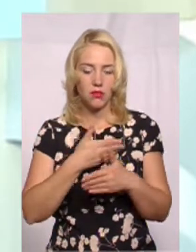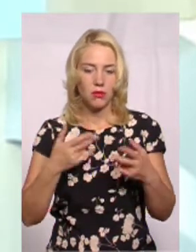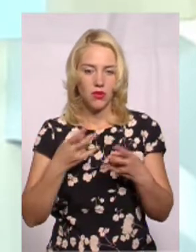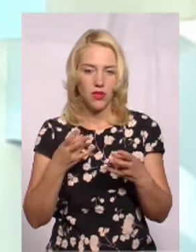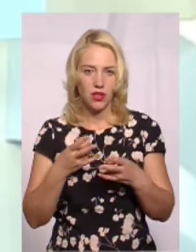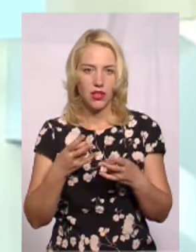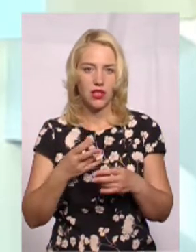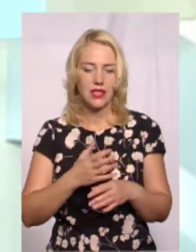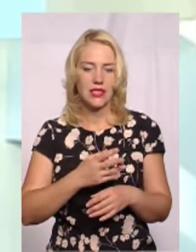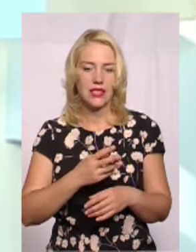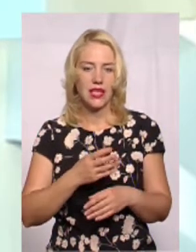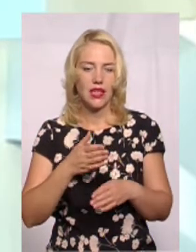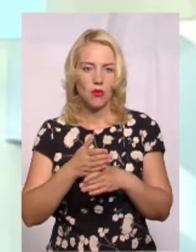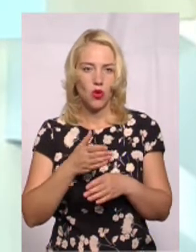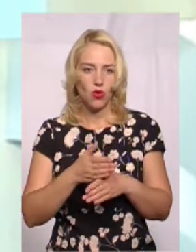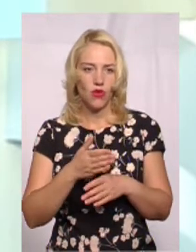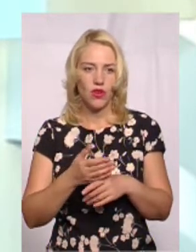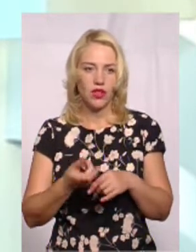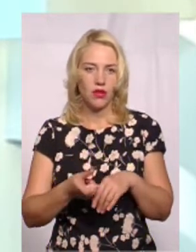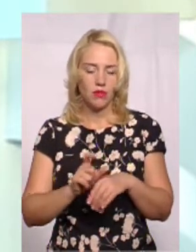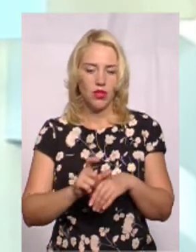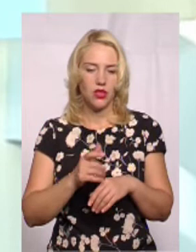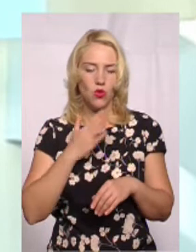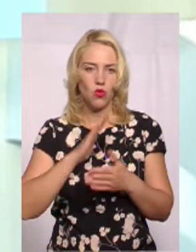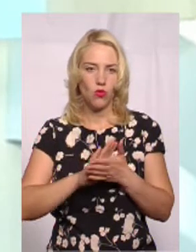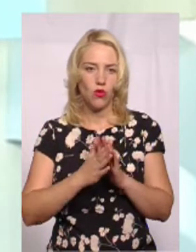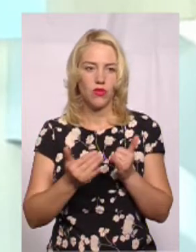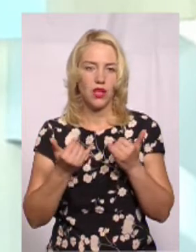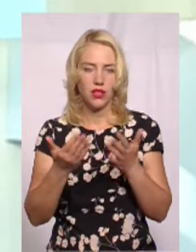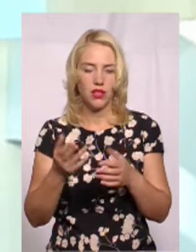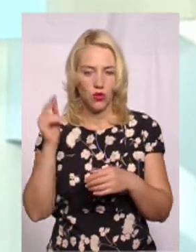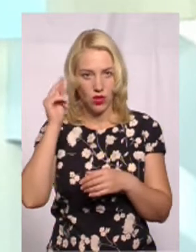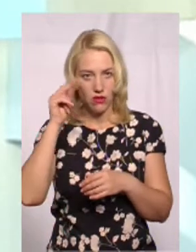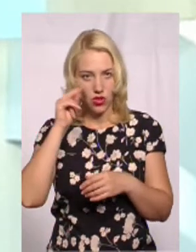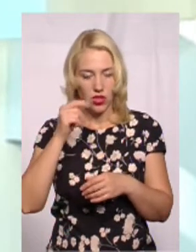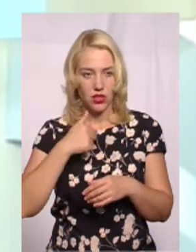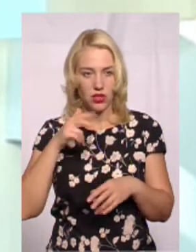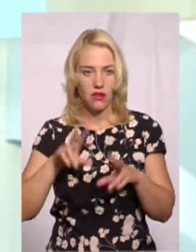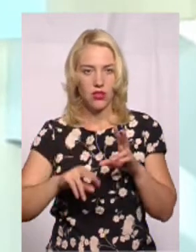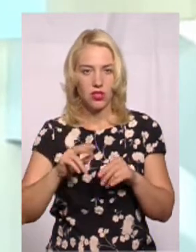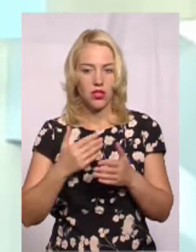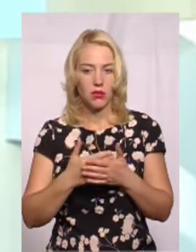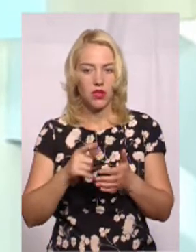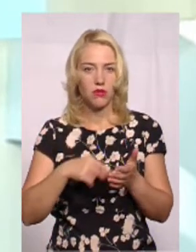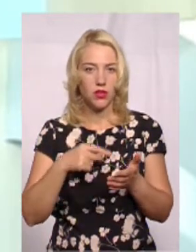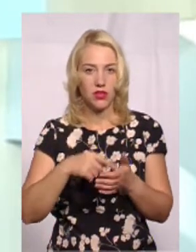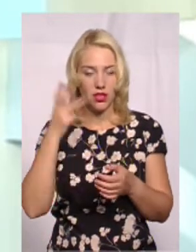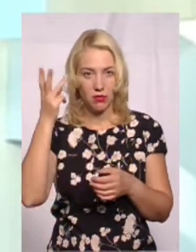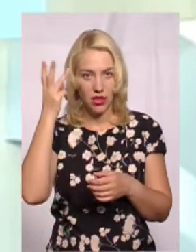повинні стимулювати от ідею більше розвитком умов для їхнього навчання, так? Тобто, і я вважаю, от, наприклад, в місті